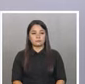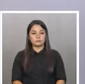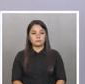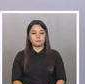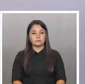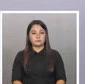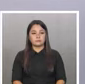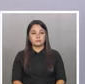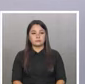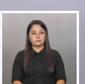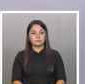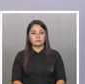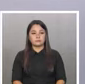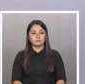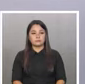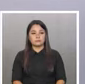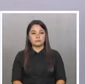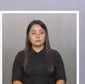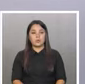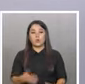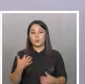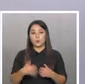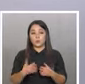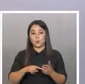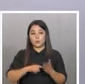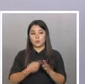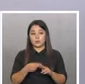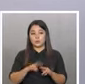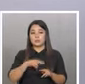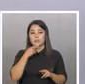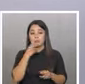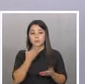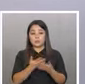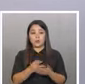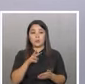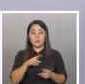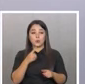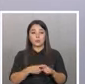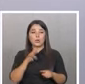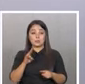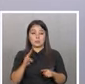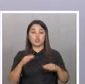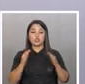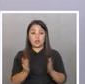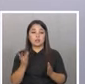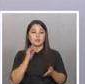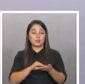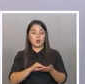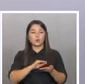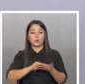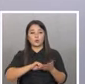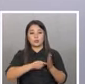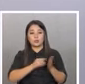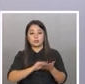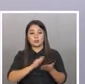енді біз ортақ көбейткішті көріп тұрмыз. Ол М қосылған Н-нің квадраты. Оны жақша сыртына шығарып көбейтіп жазамыз.